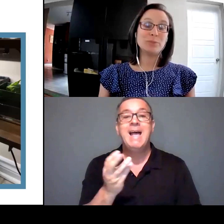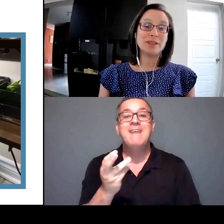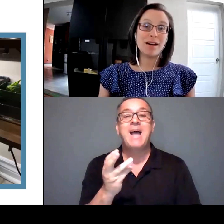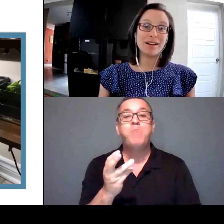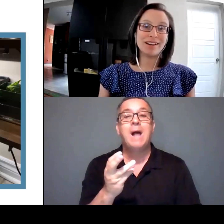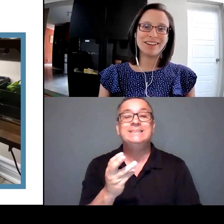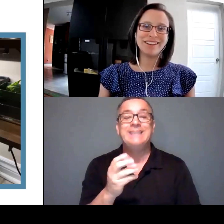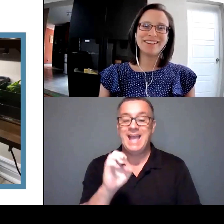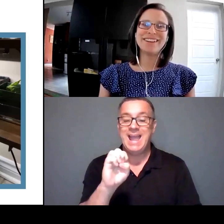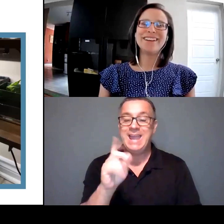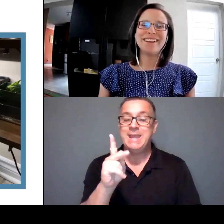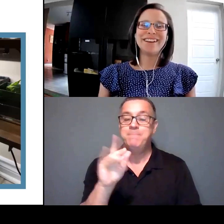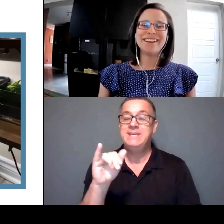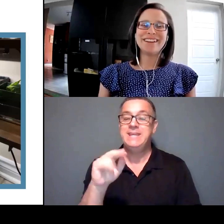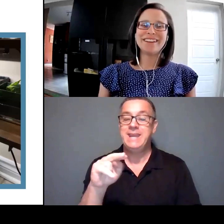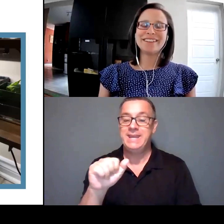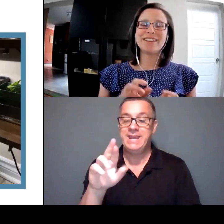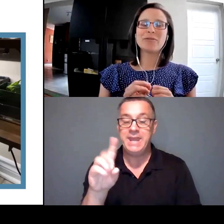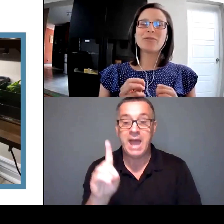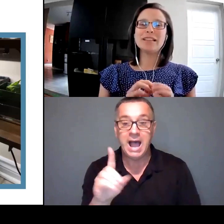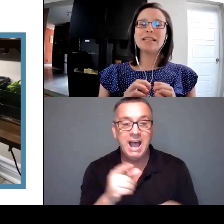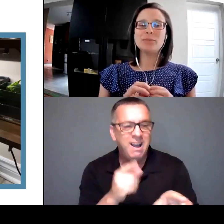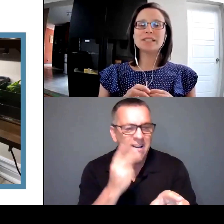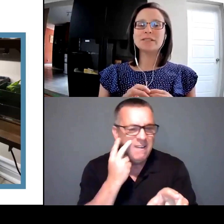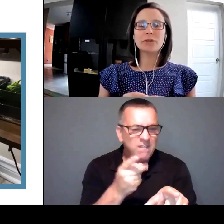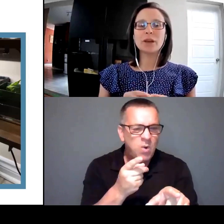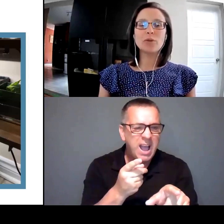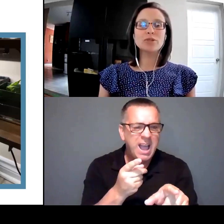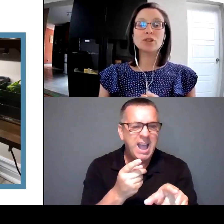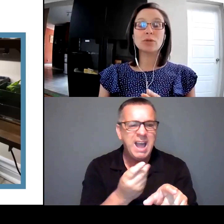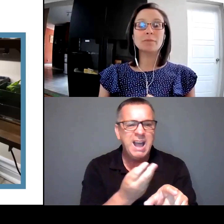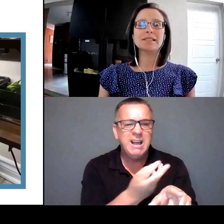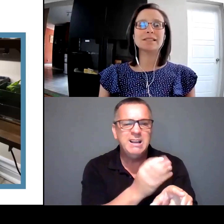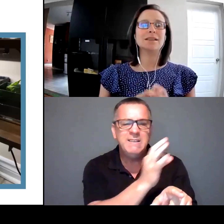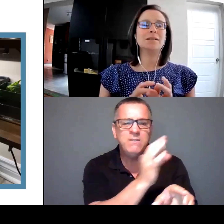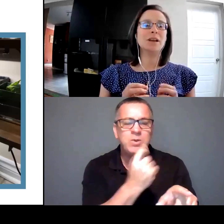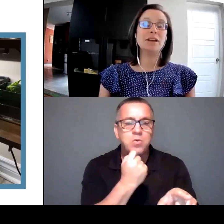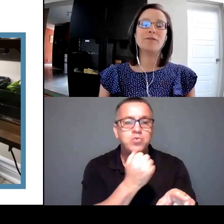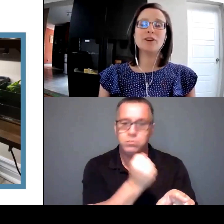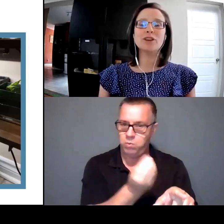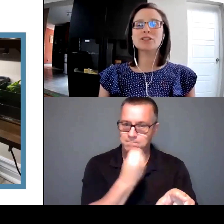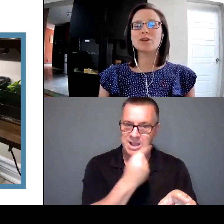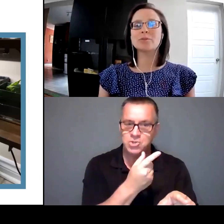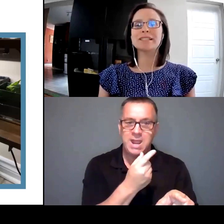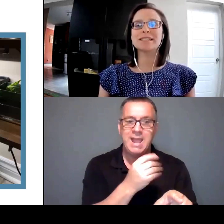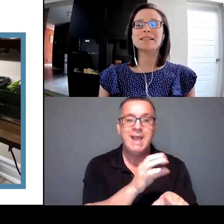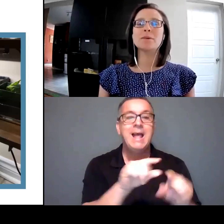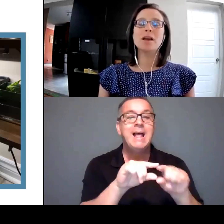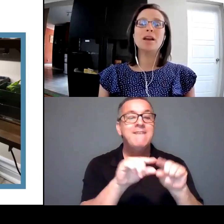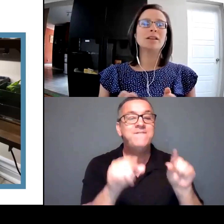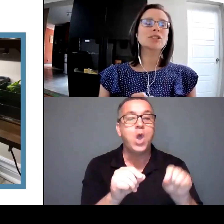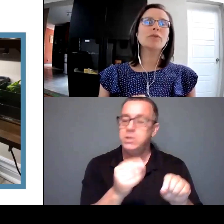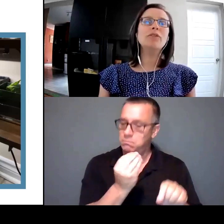framboisiers épinards. Donc, vous voyez, les petits fruits rouges sont comestibles, les feuilles sont